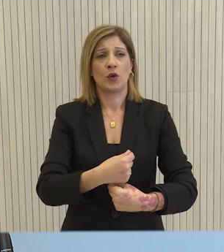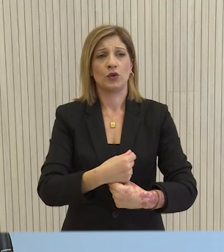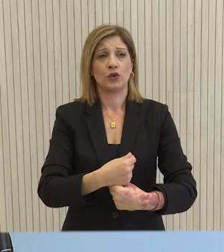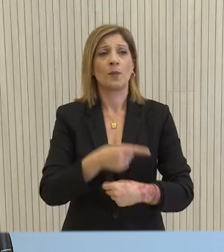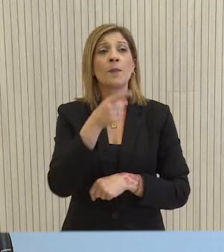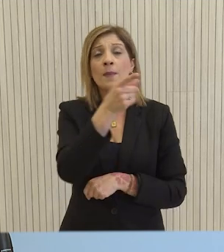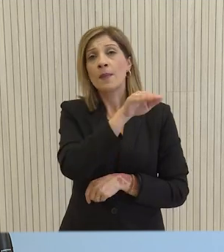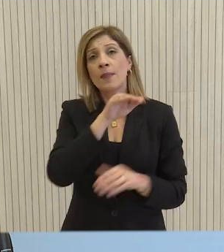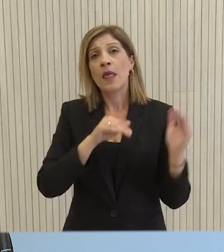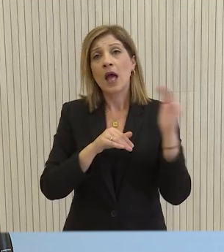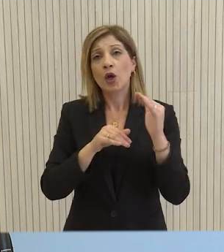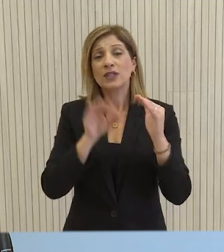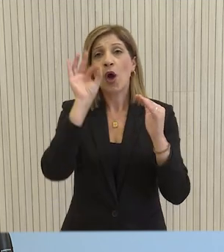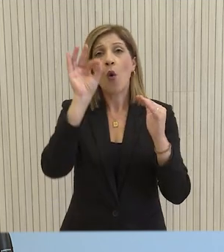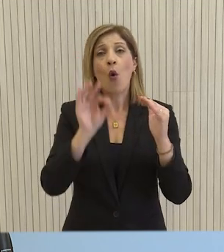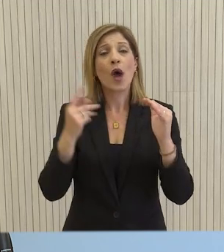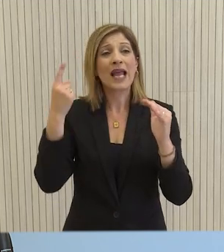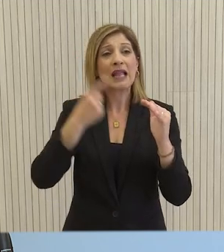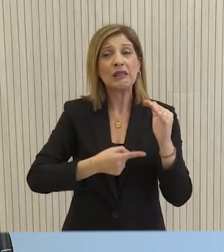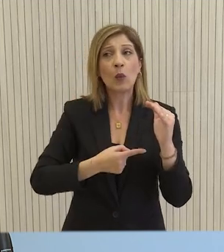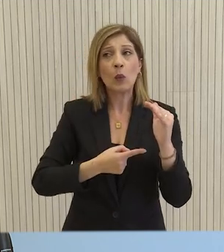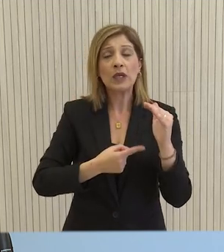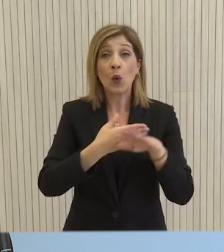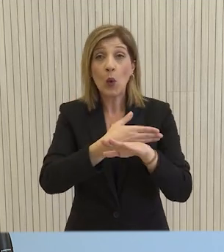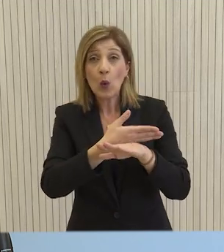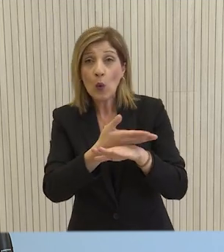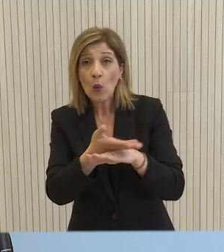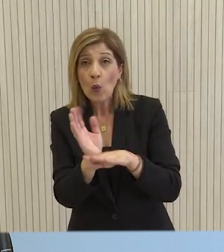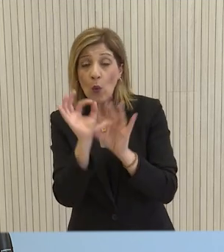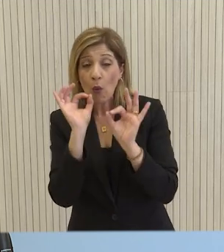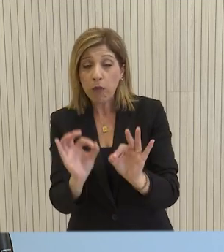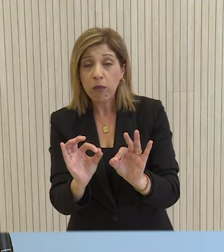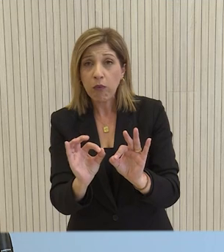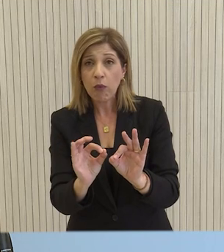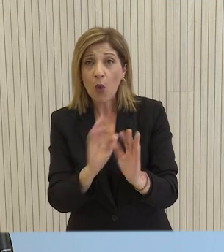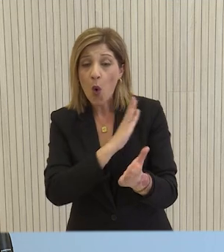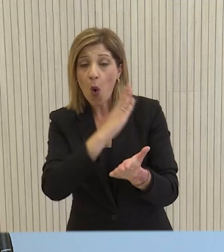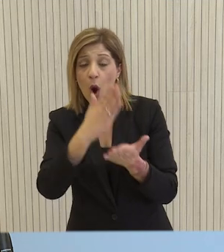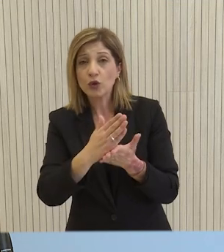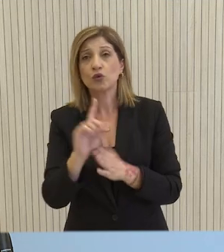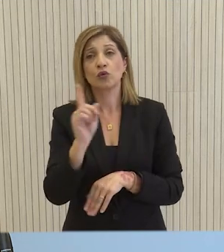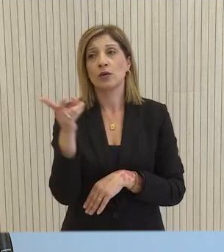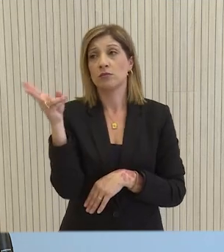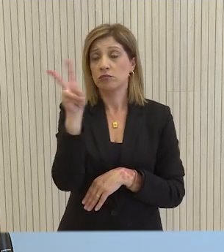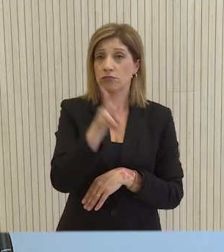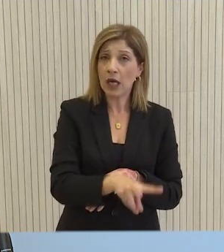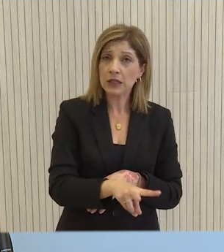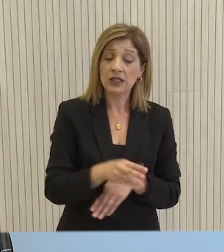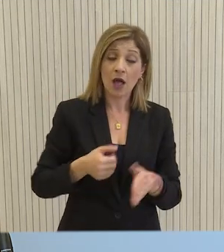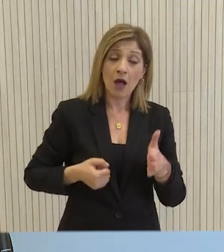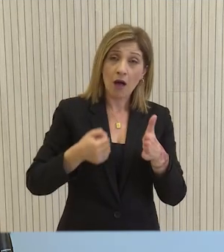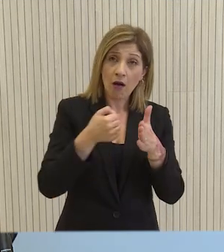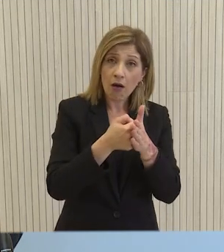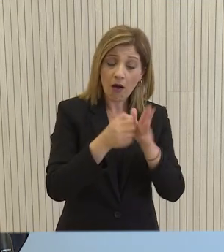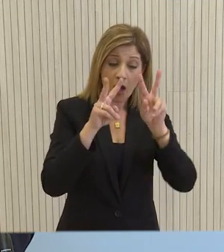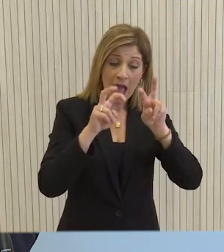εντολής συμπεριλαμβάνουν και συγκεκριμένο χρονοδιάγραμμα ή δεν? Όχι, δεν έχουμε υπόψη μας για χρονοδιάγραμμα. Η ώρα εντολής είναι η προοπτική, η